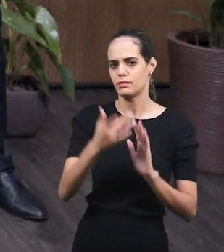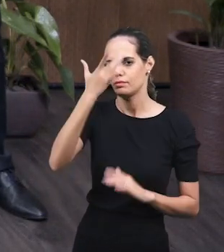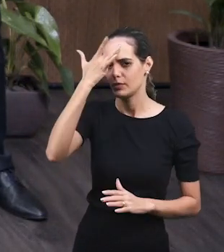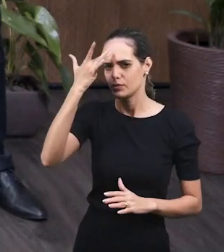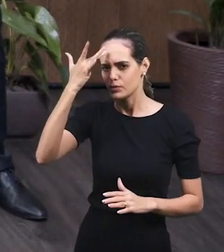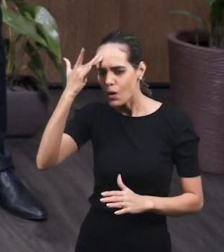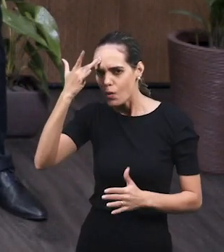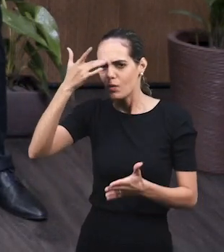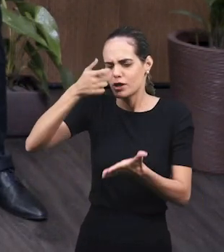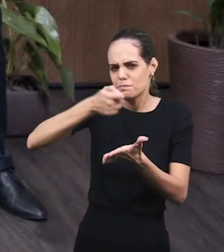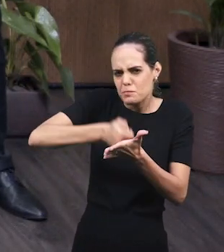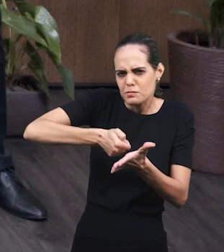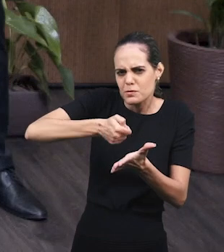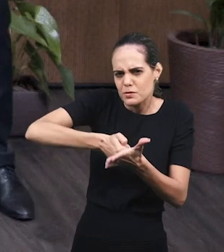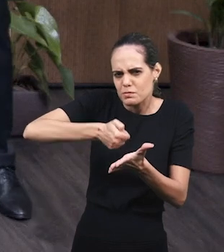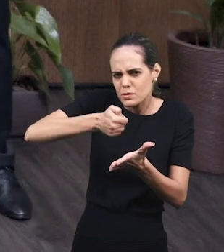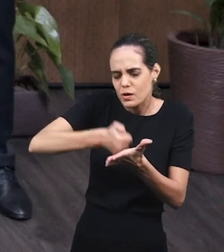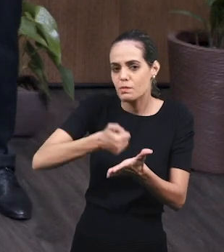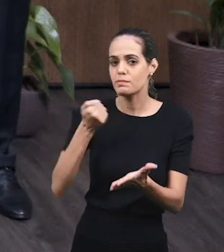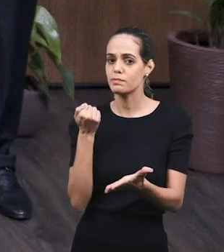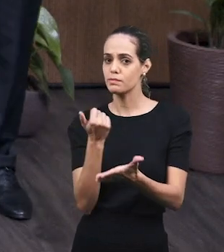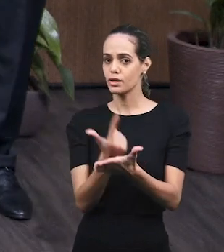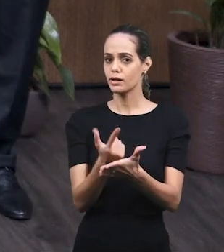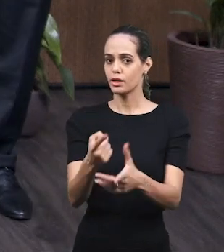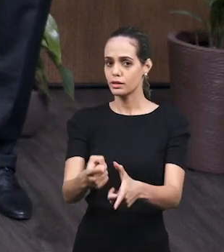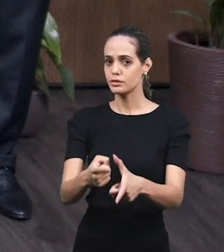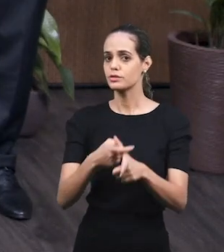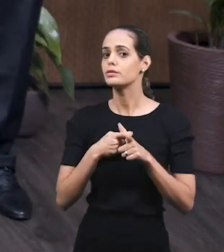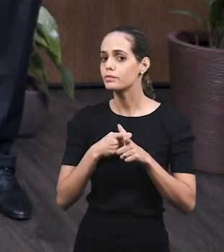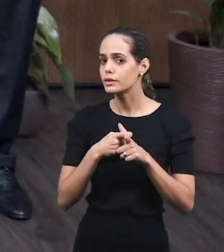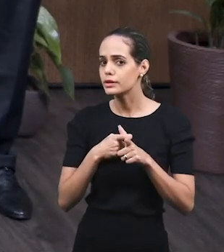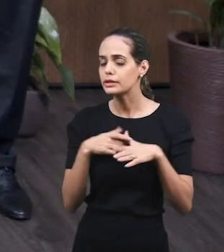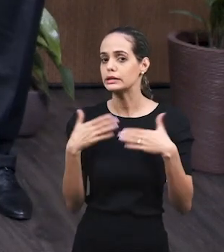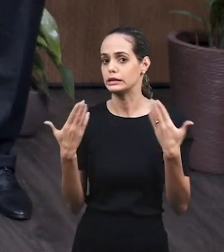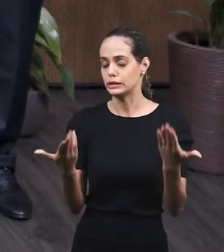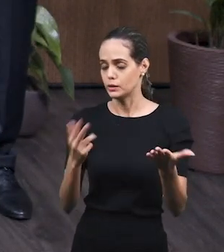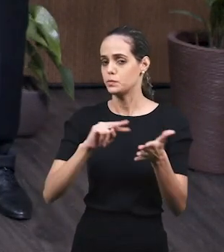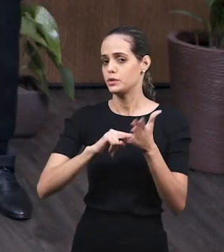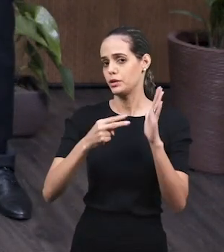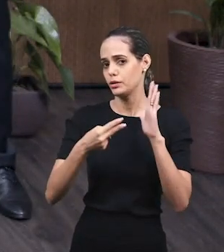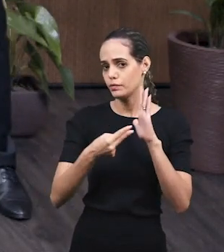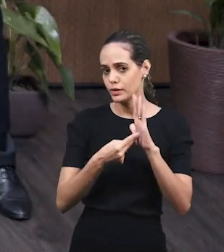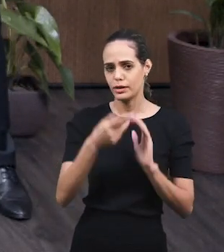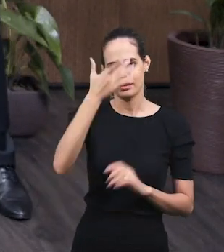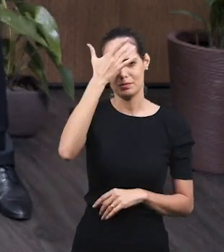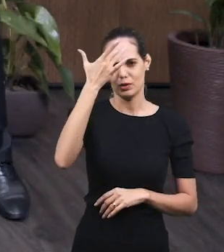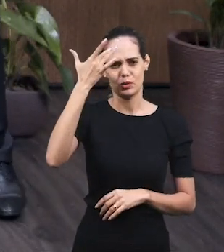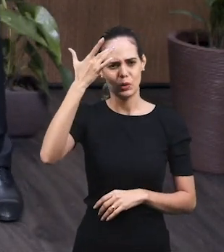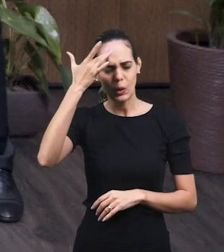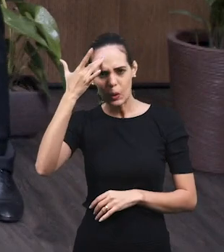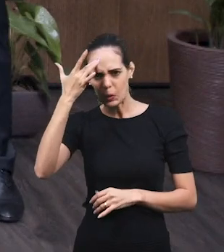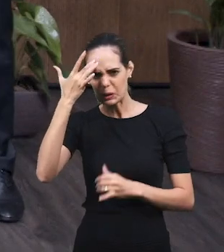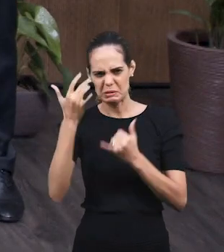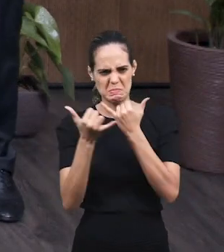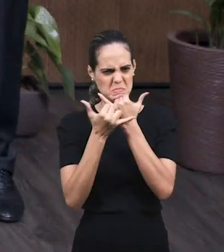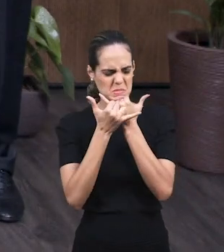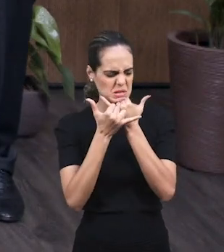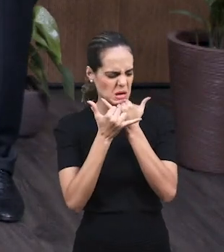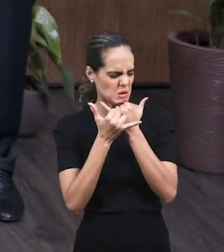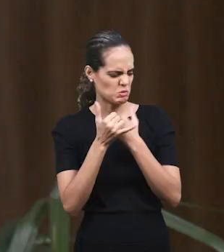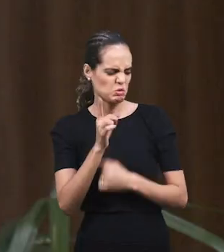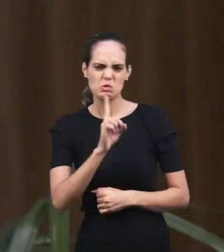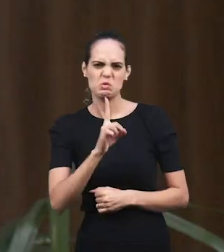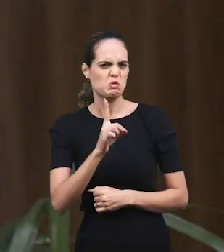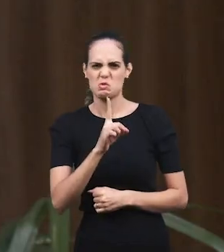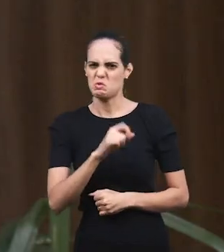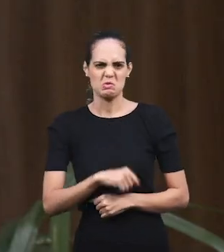ce jour. Et c'était quand il a raconté la parabole du créancier sans compassion,